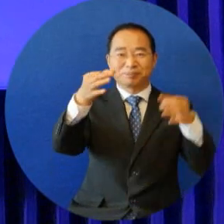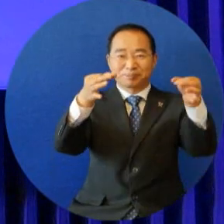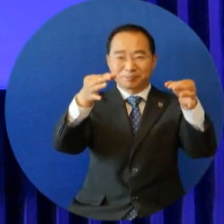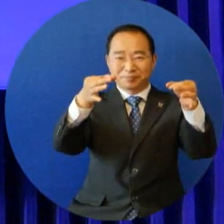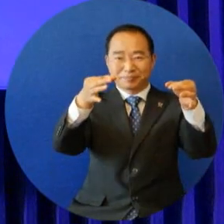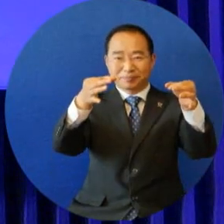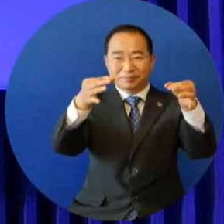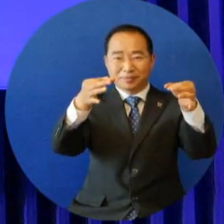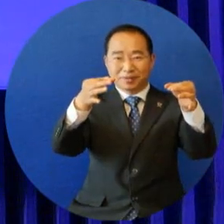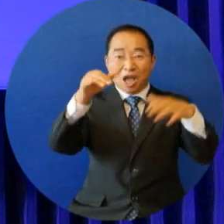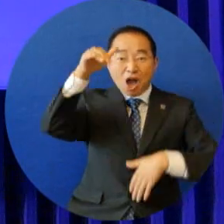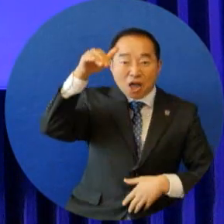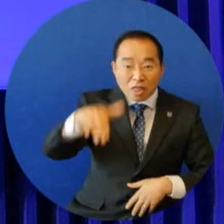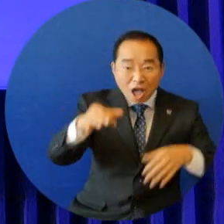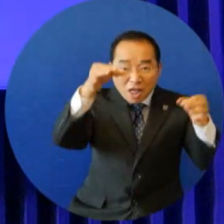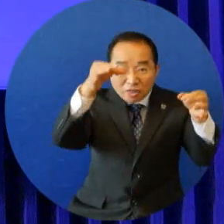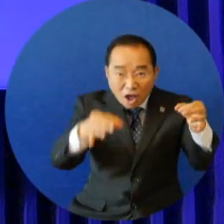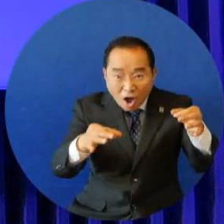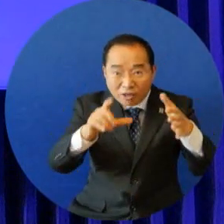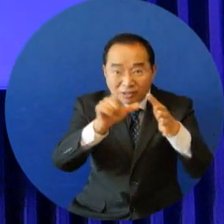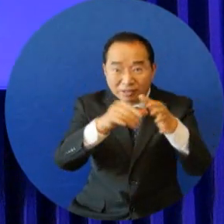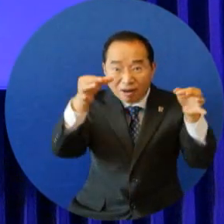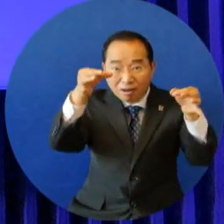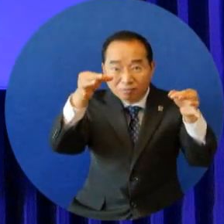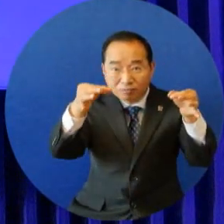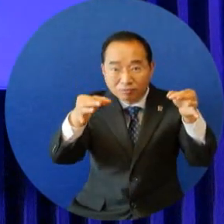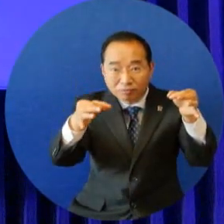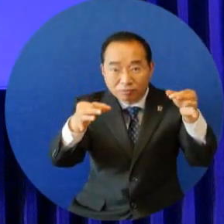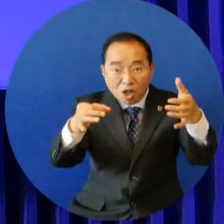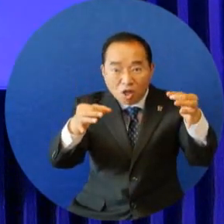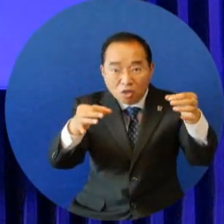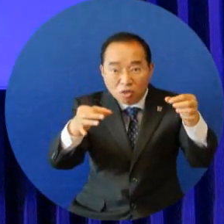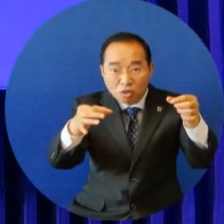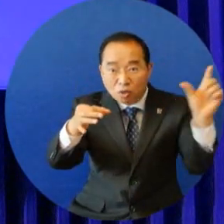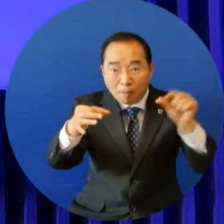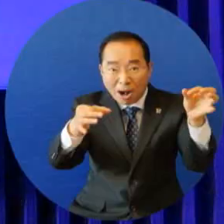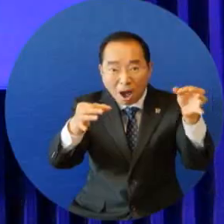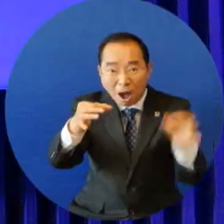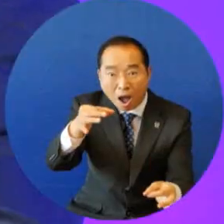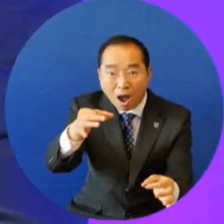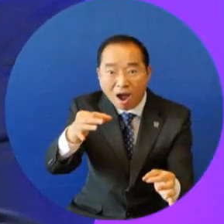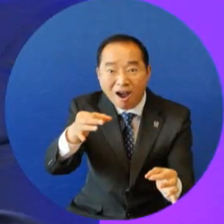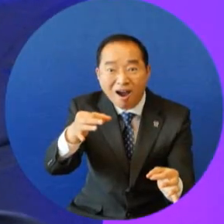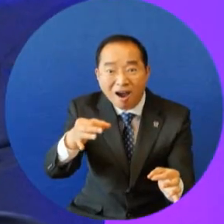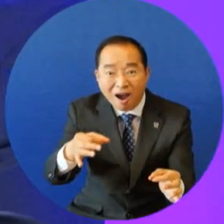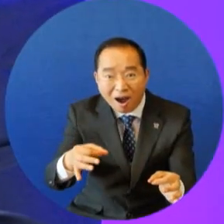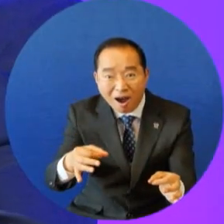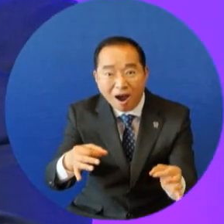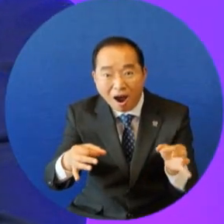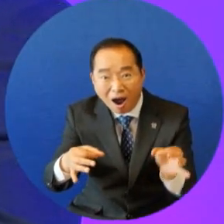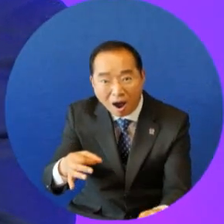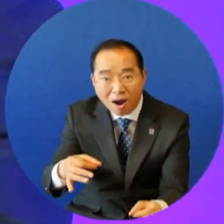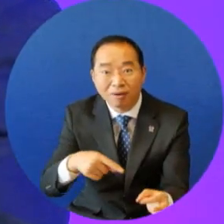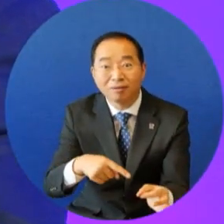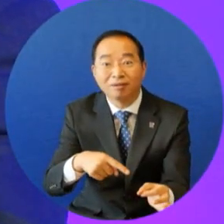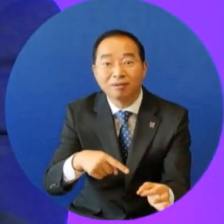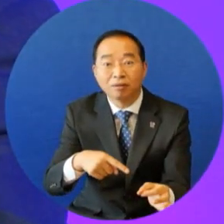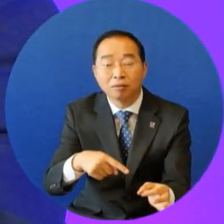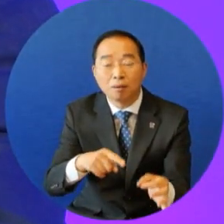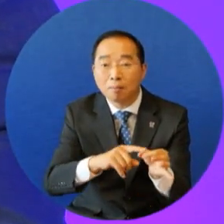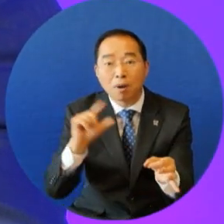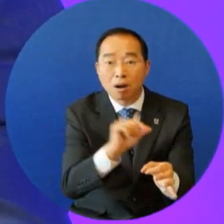떨어질 때는 금값이 떨어지는 속도보다 은값이 떨어지는 속도가 훨씬 빨라요. 그래서 여러분들이 경기